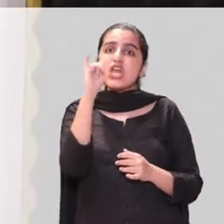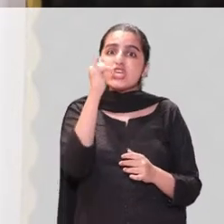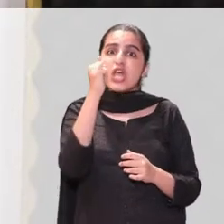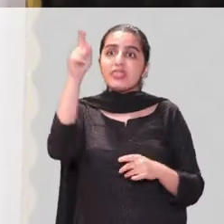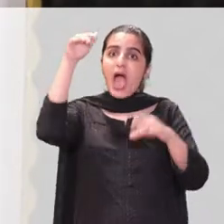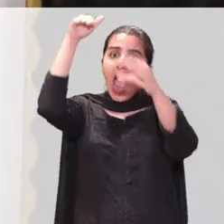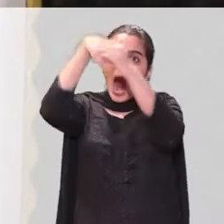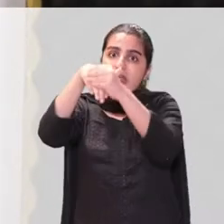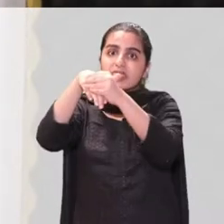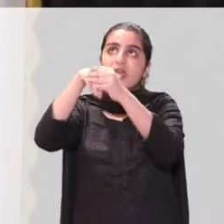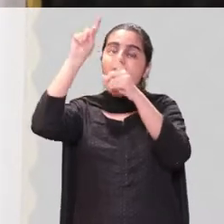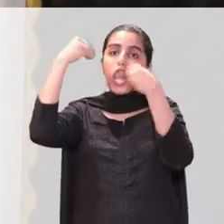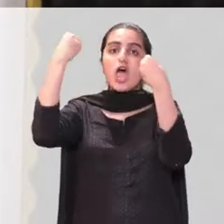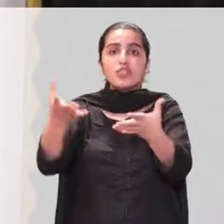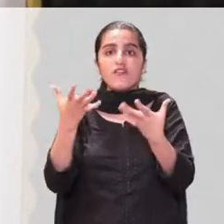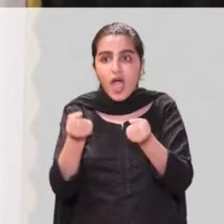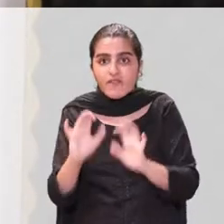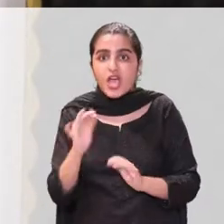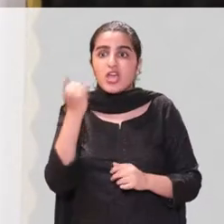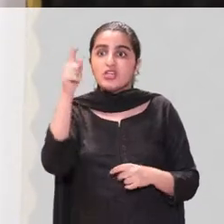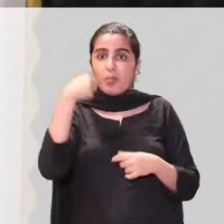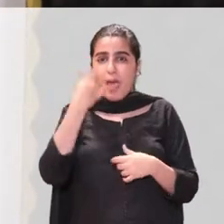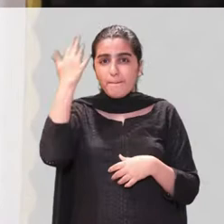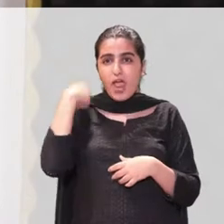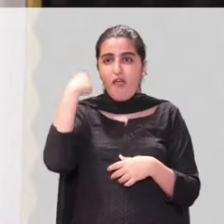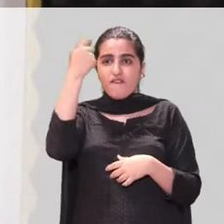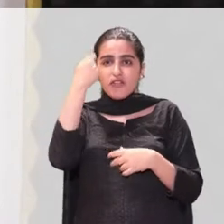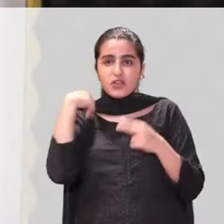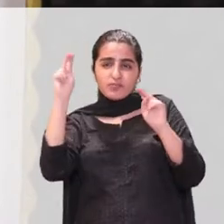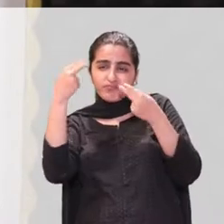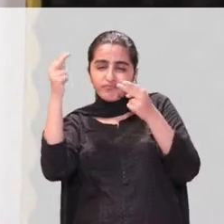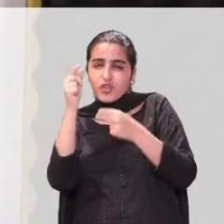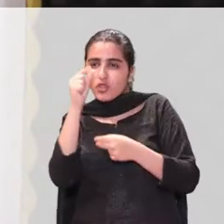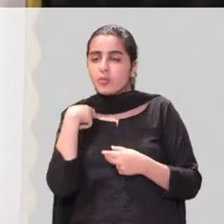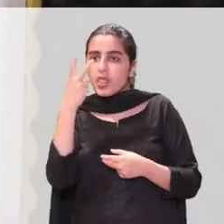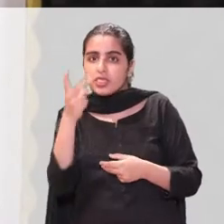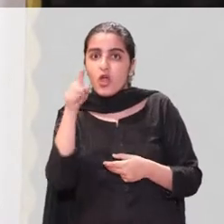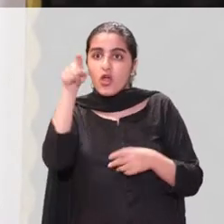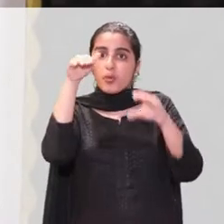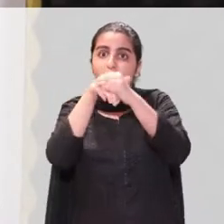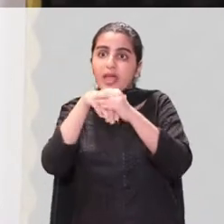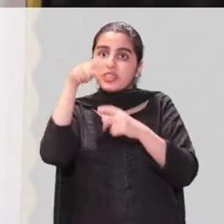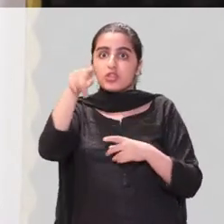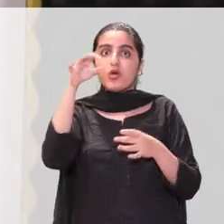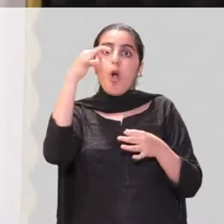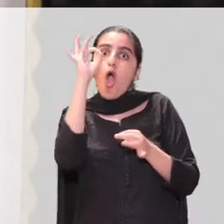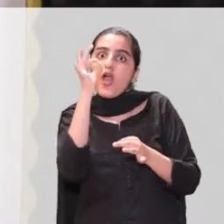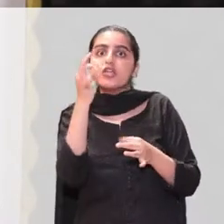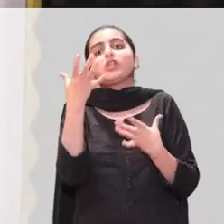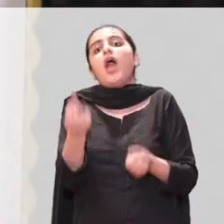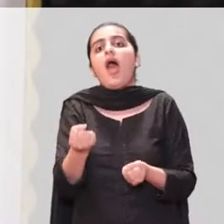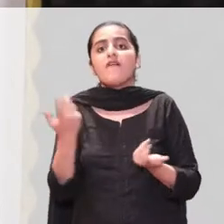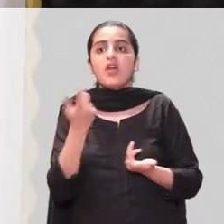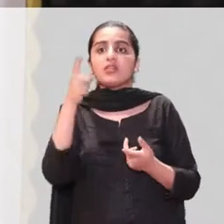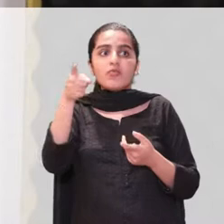आपके अंदर कुछ इनवेस्ट सलाह लेते हैं इन टर्म्स आफ ऐड्रेसिंग इन इशूज मैंने जो आपकी क्लिप देखी है उसमें एक संसद MP3 होती है आपके